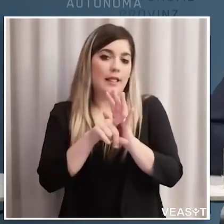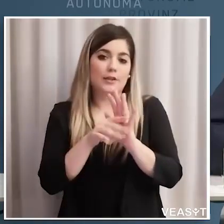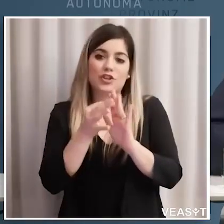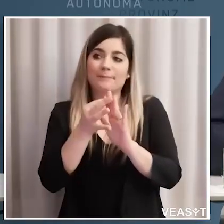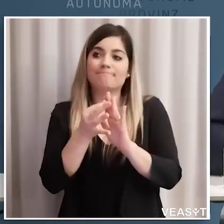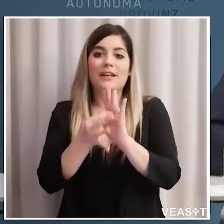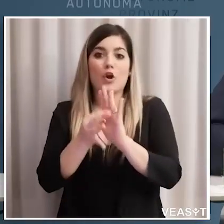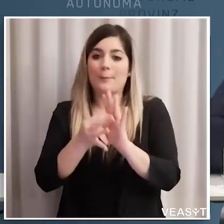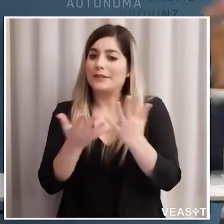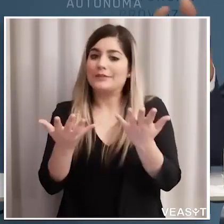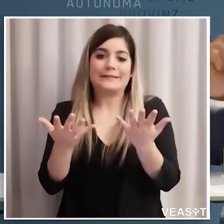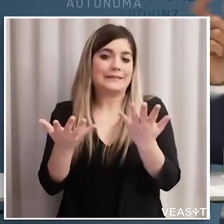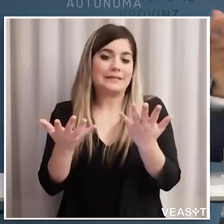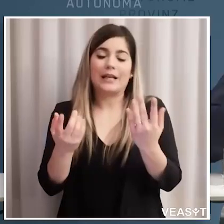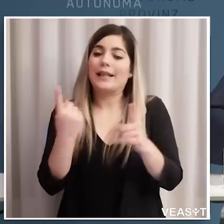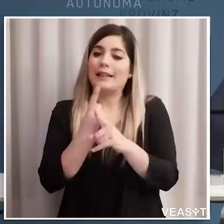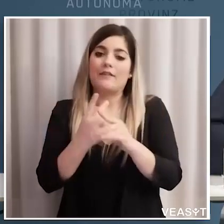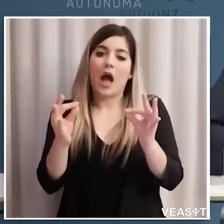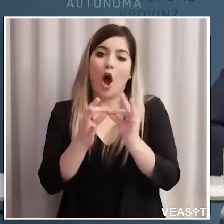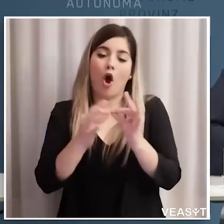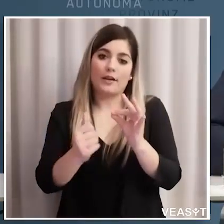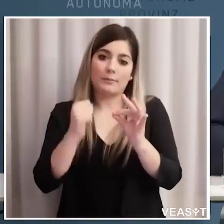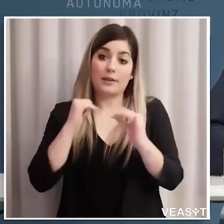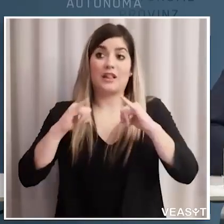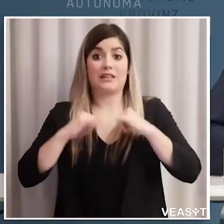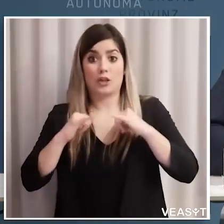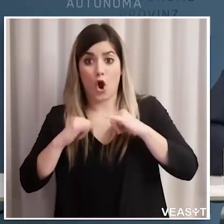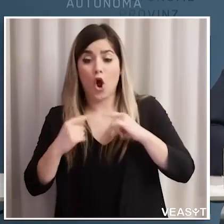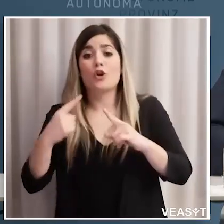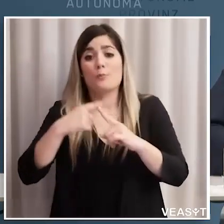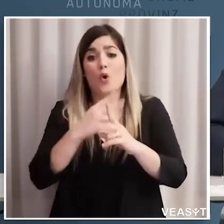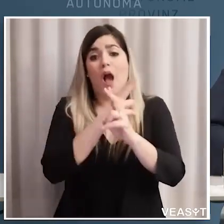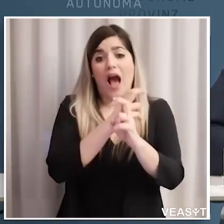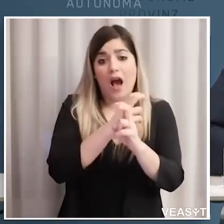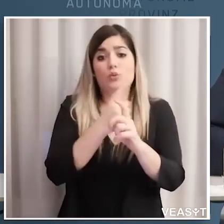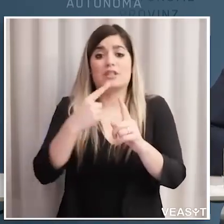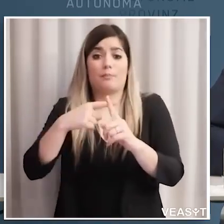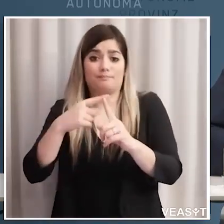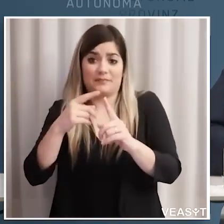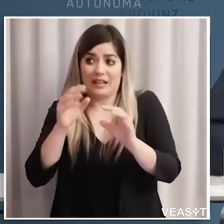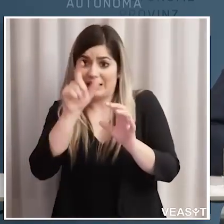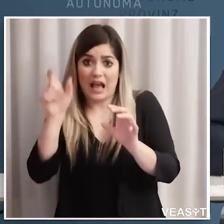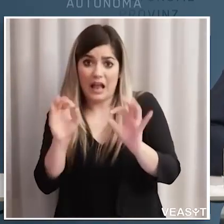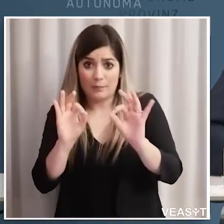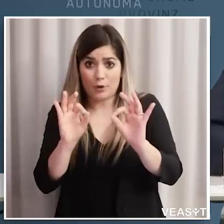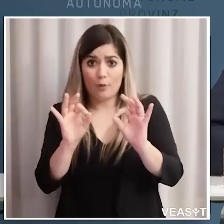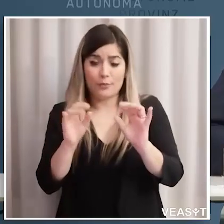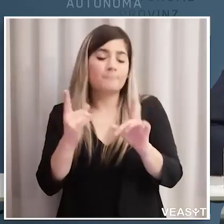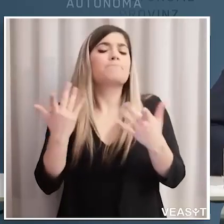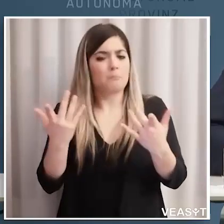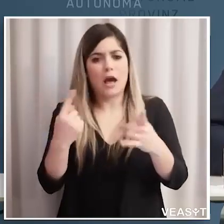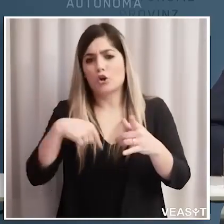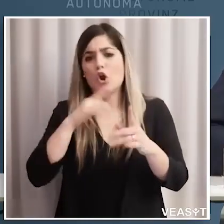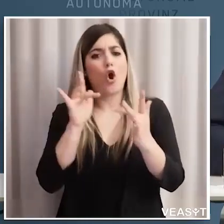questo caso non soltanto col Tirolo ma soprattutto tra gli Stati Austria e Italia, siamo in contatto con entrambe le autorità competenti